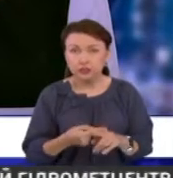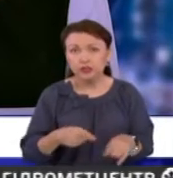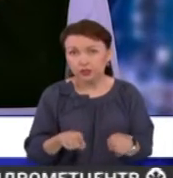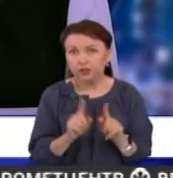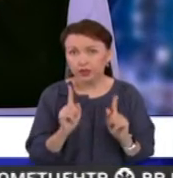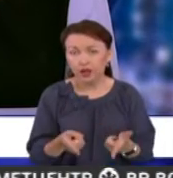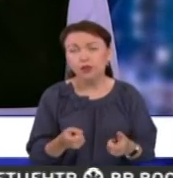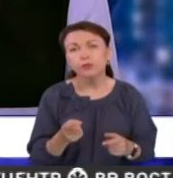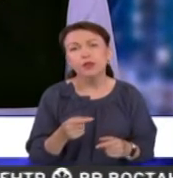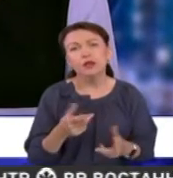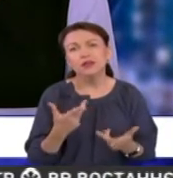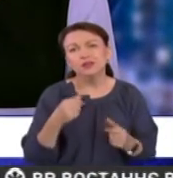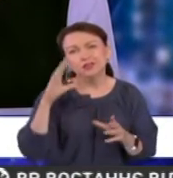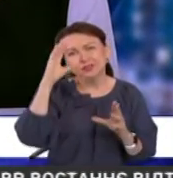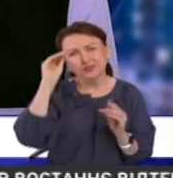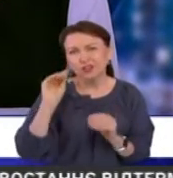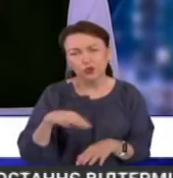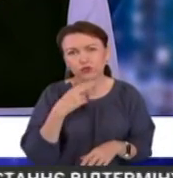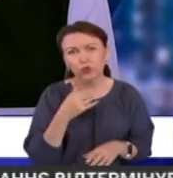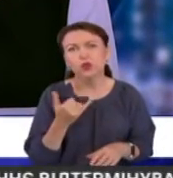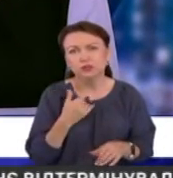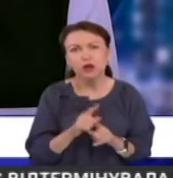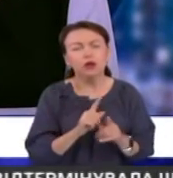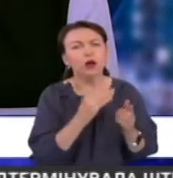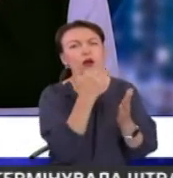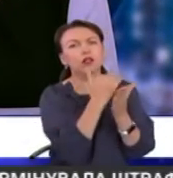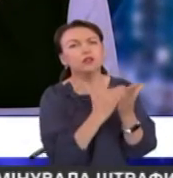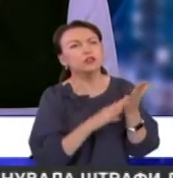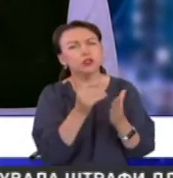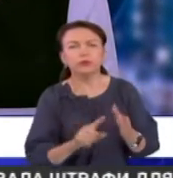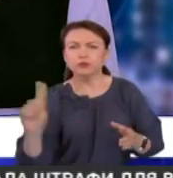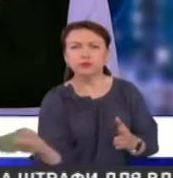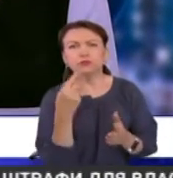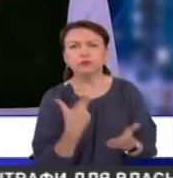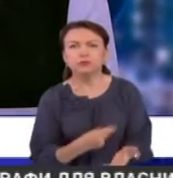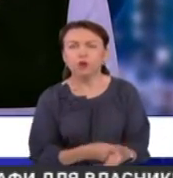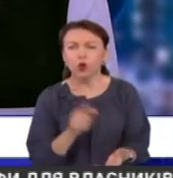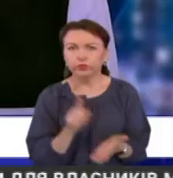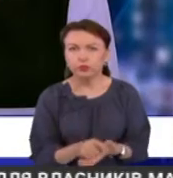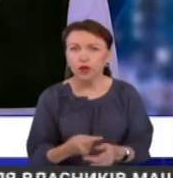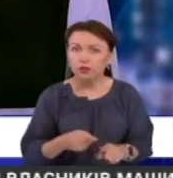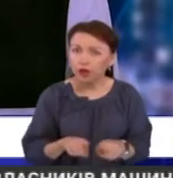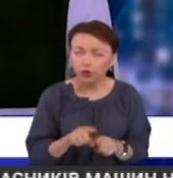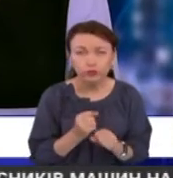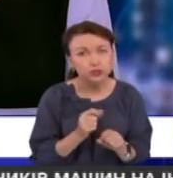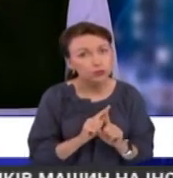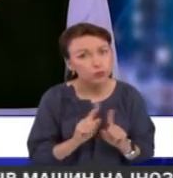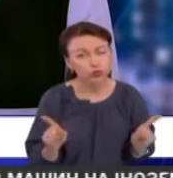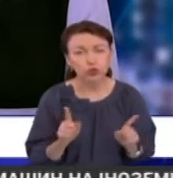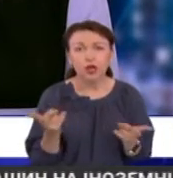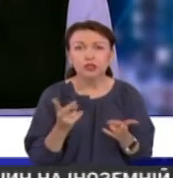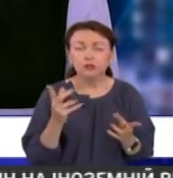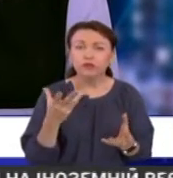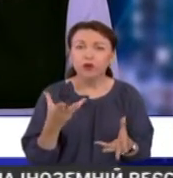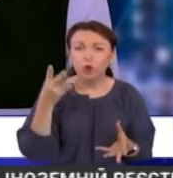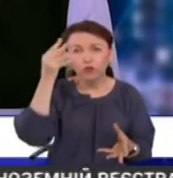на які, можливо, десь не звертають уваги. У нас же ж так, є календар щеплень, всіх загнали і прищепили. А цього робити не можна. Треба враховувати